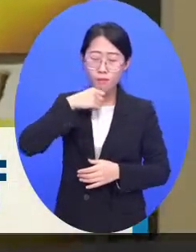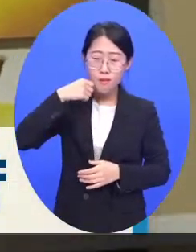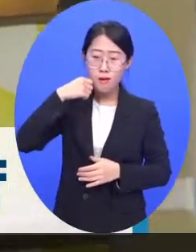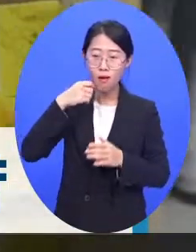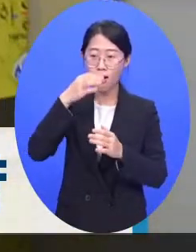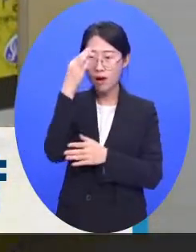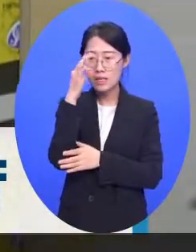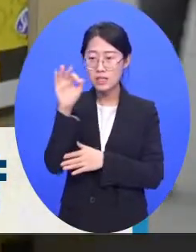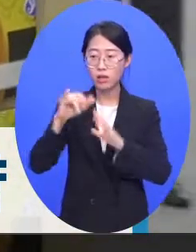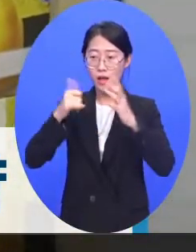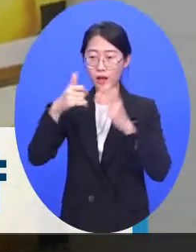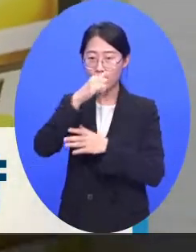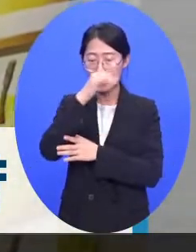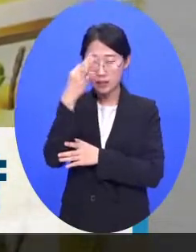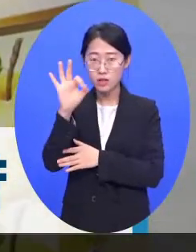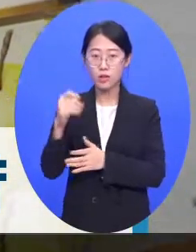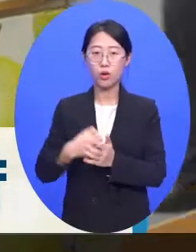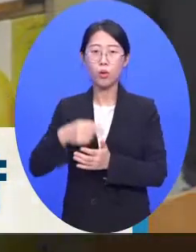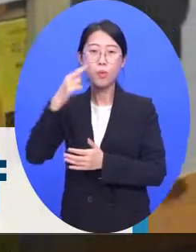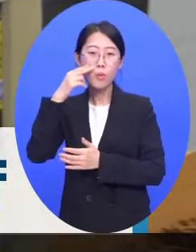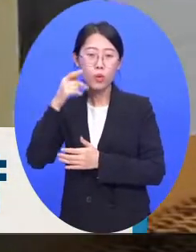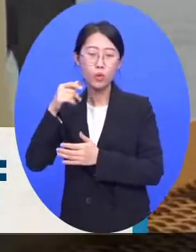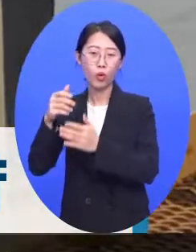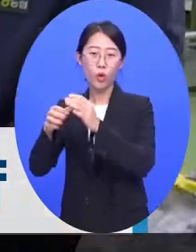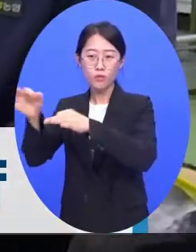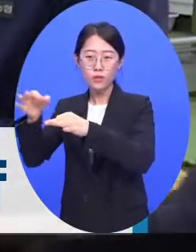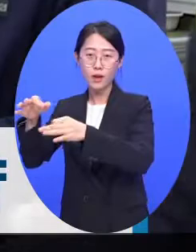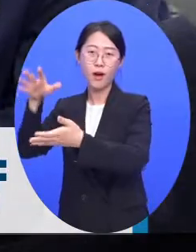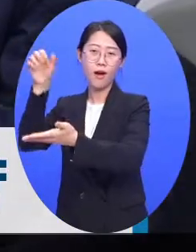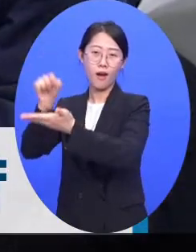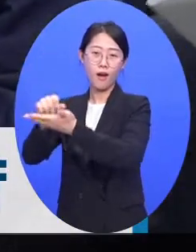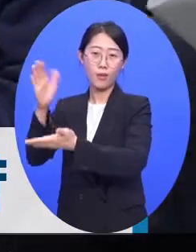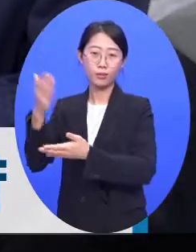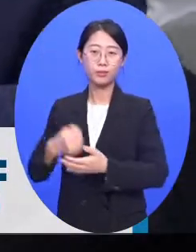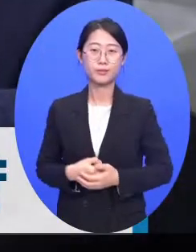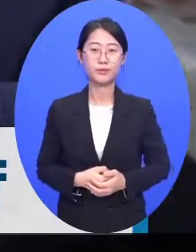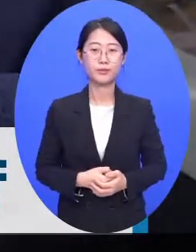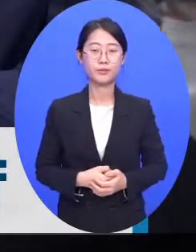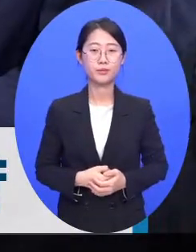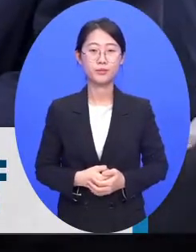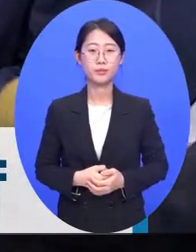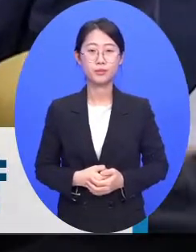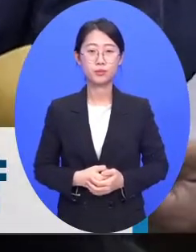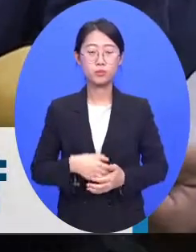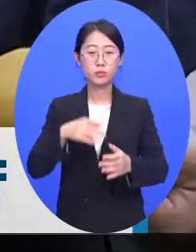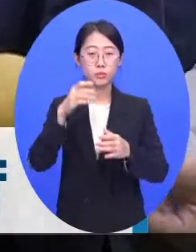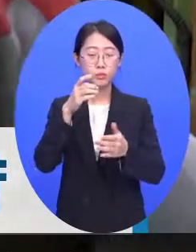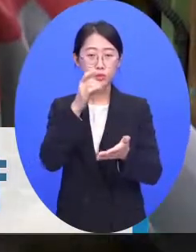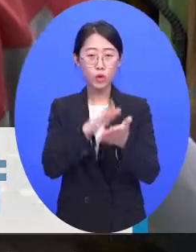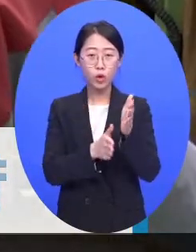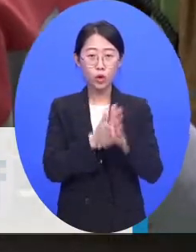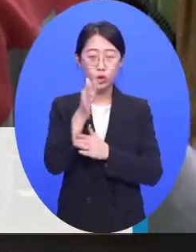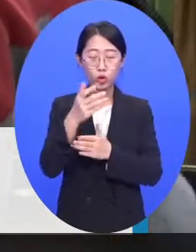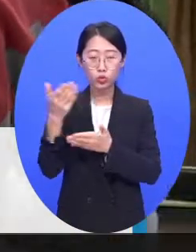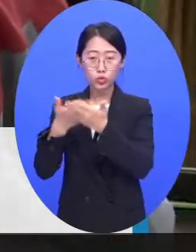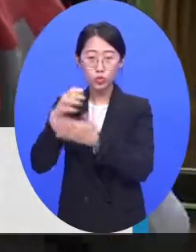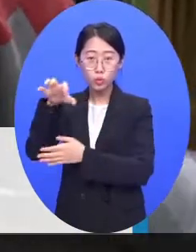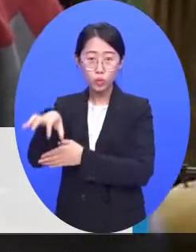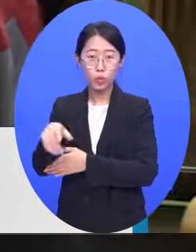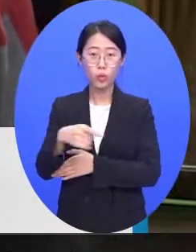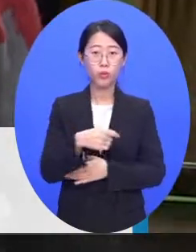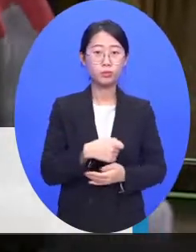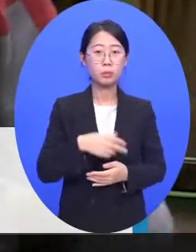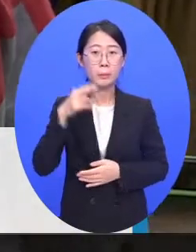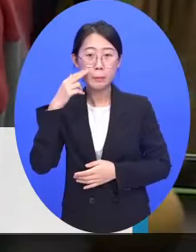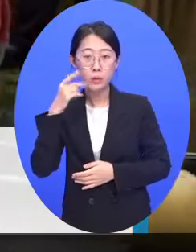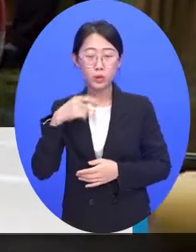품질 우수성을 세계적으로 인정받으며 성공적으로 미국 시장에 안착한 것으로 평가받고 있습니다. 천안배 수출단지는